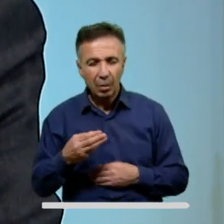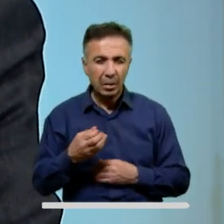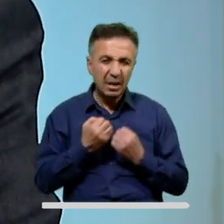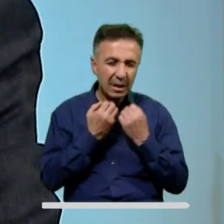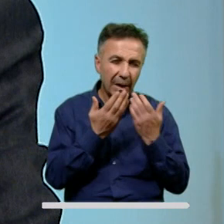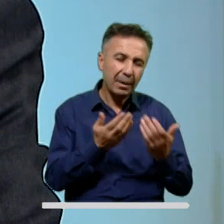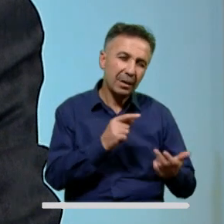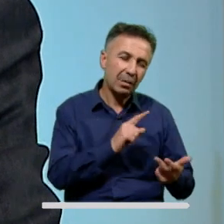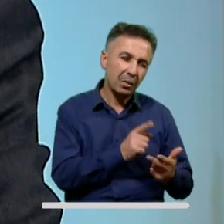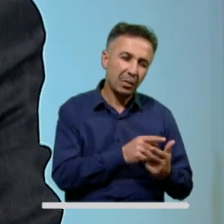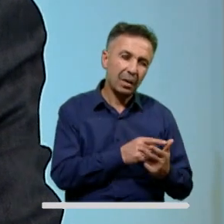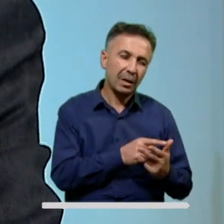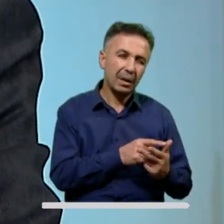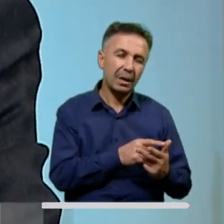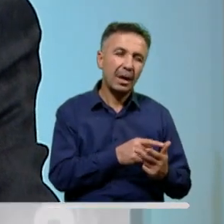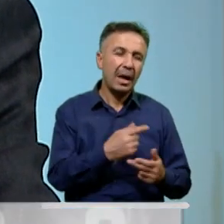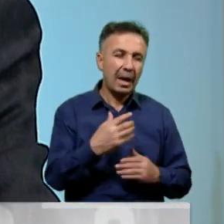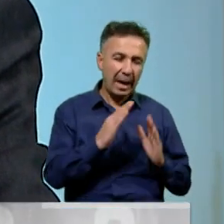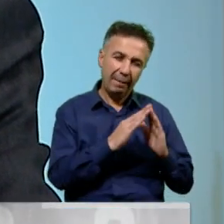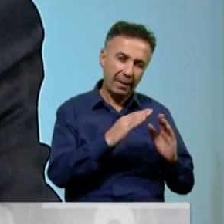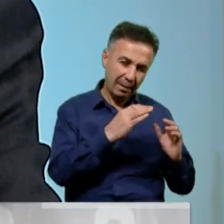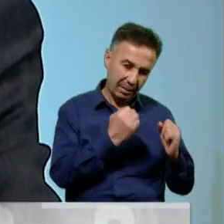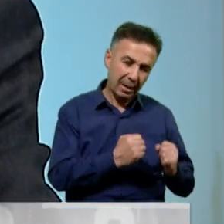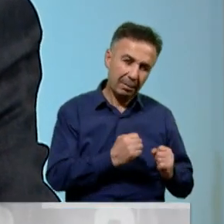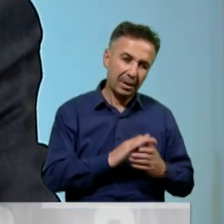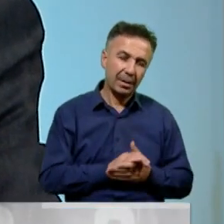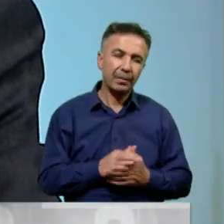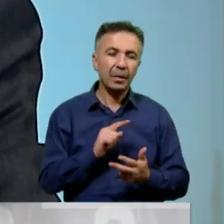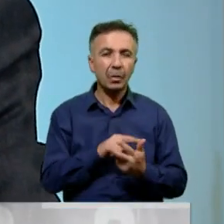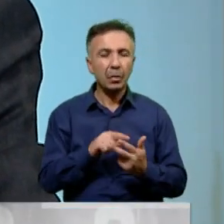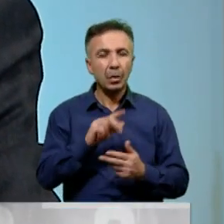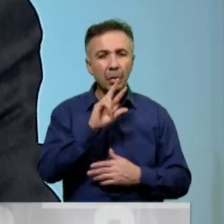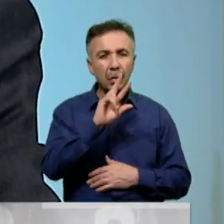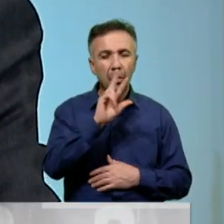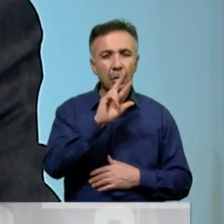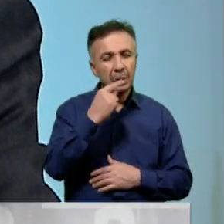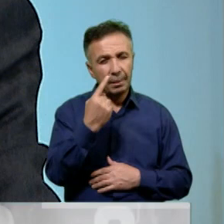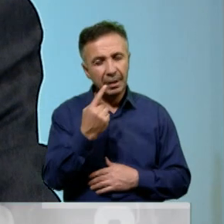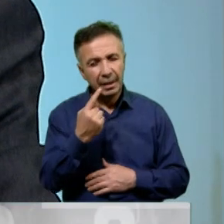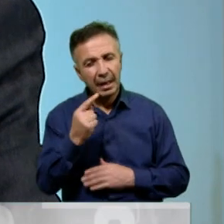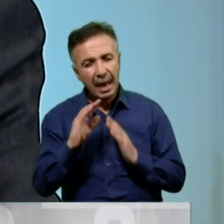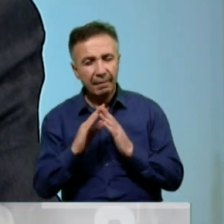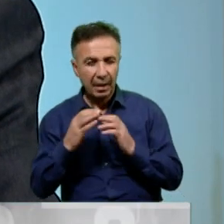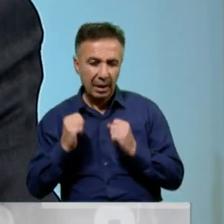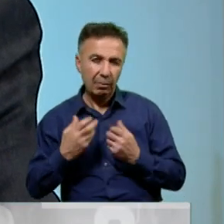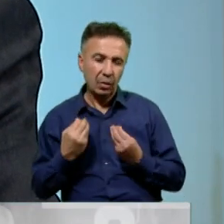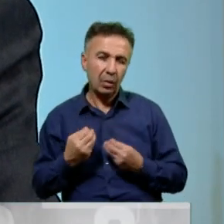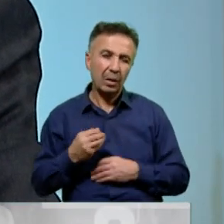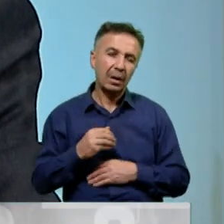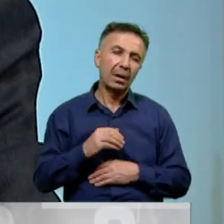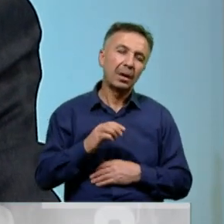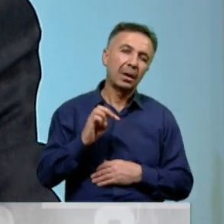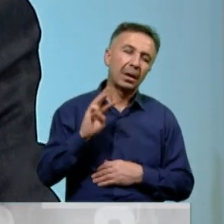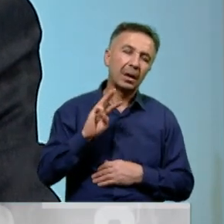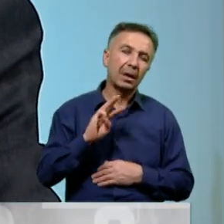3 hisse olduğuna göre 3 hissenin bir tanesi oluyor. Yani 1/3 bir evde kalmış oluyor. Bunun 40-50 kilo olması